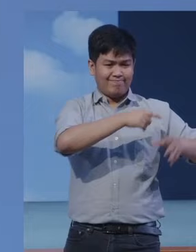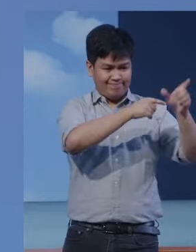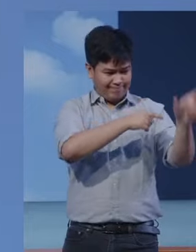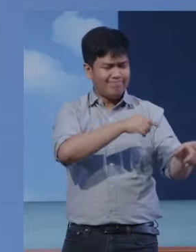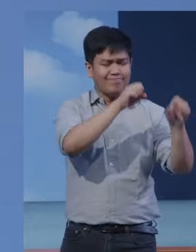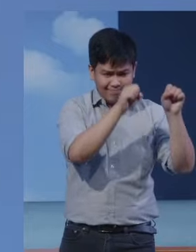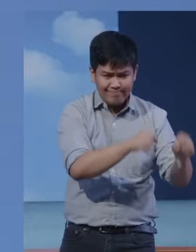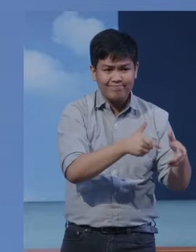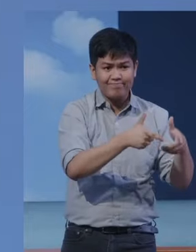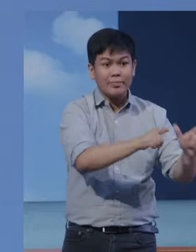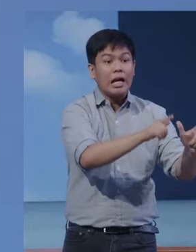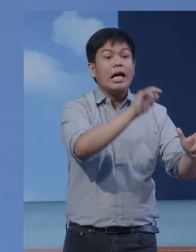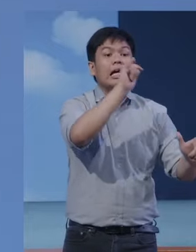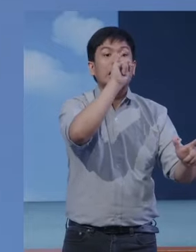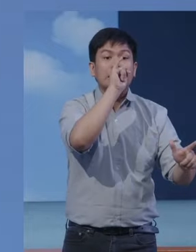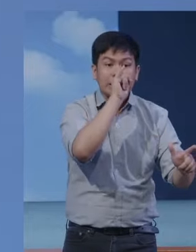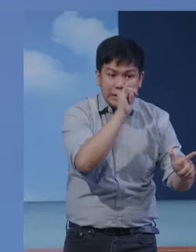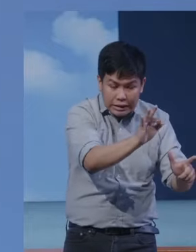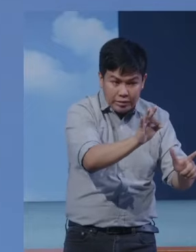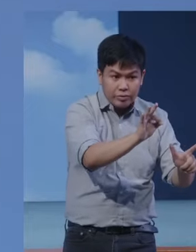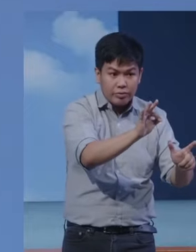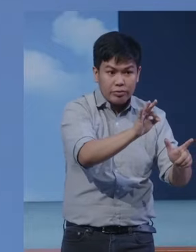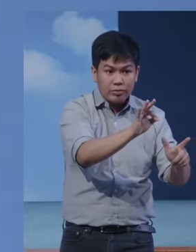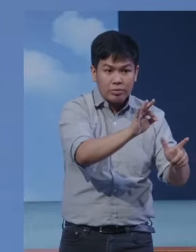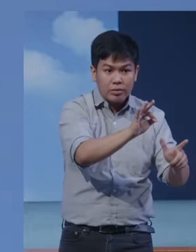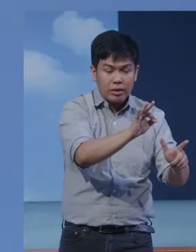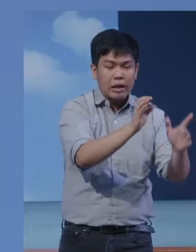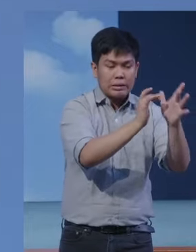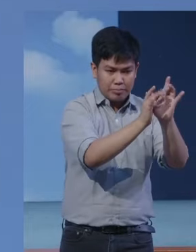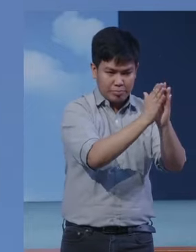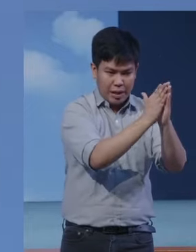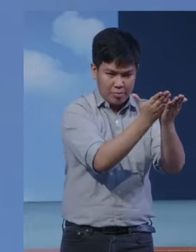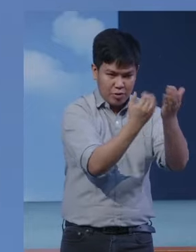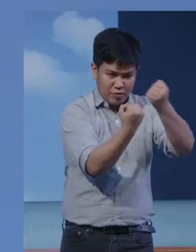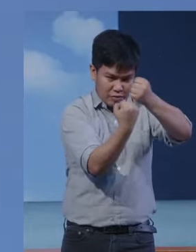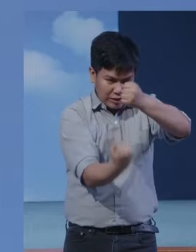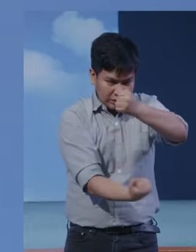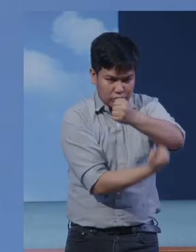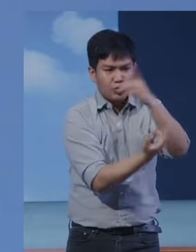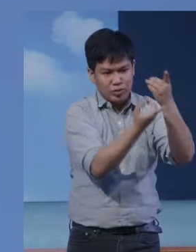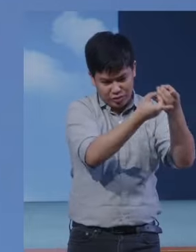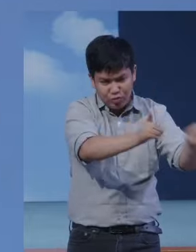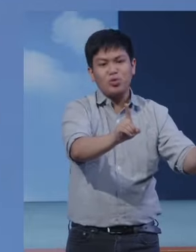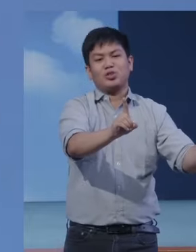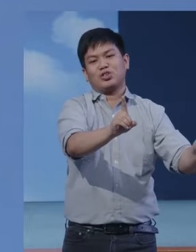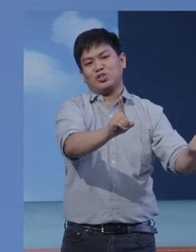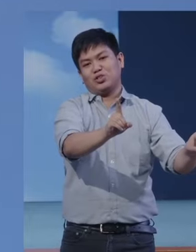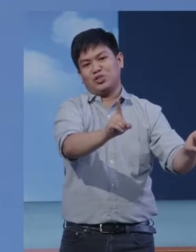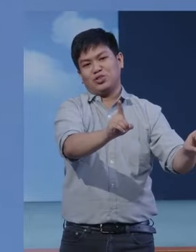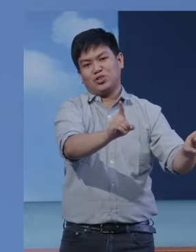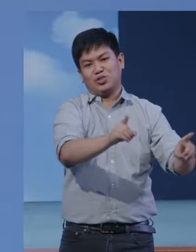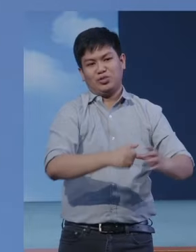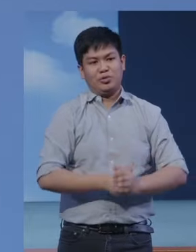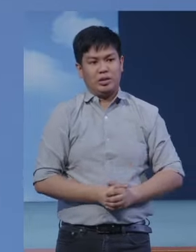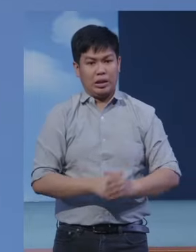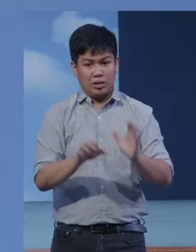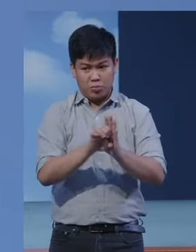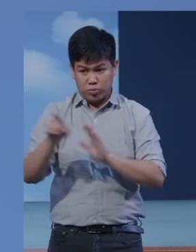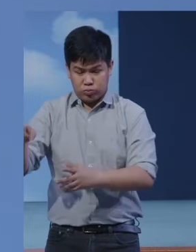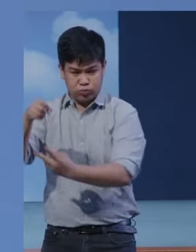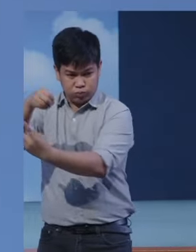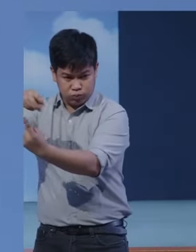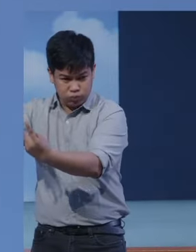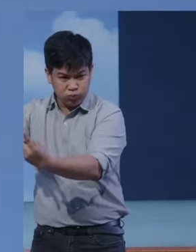lamang Kung ang dahilan ay biblical kung merong persistent adultery